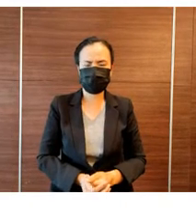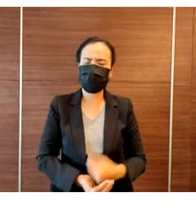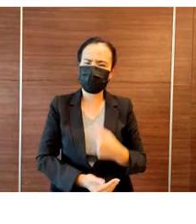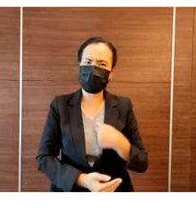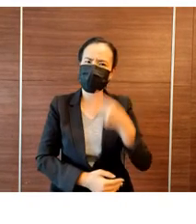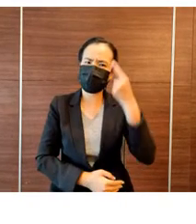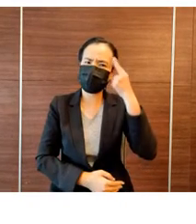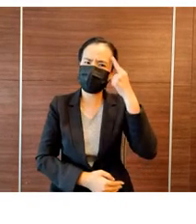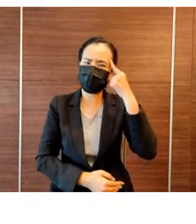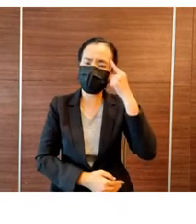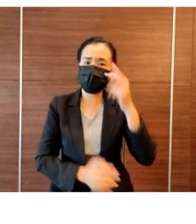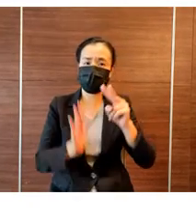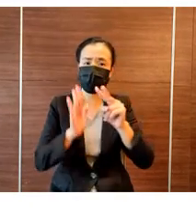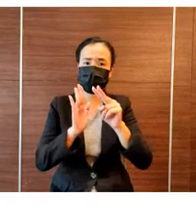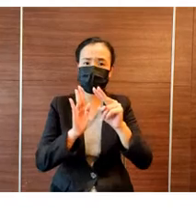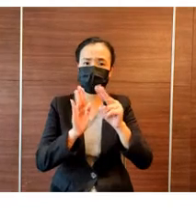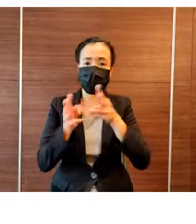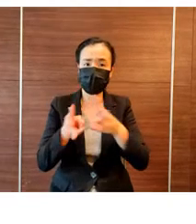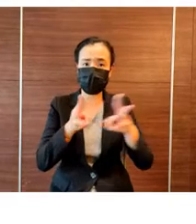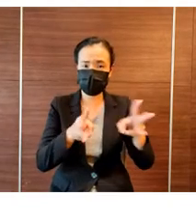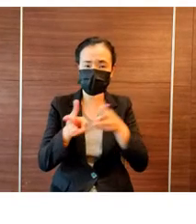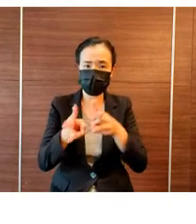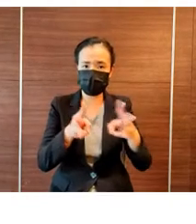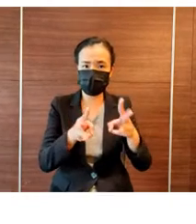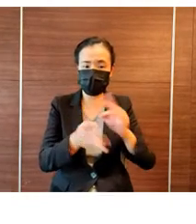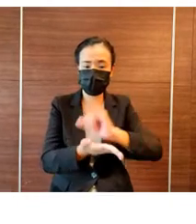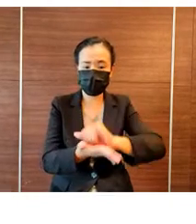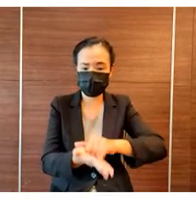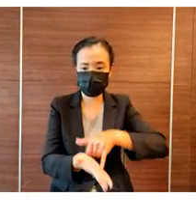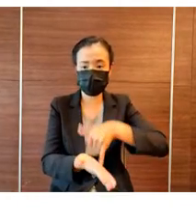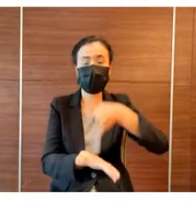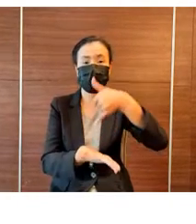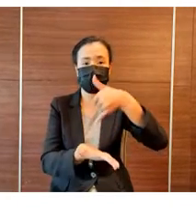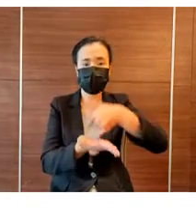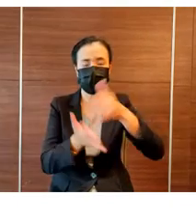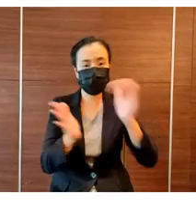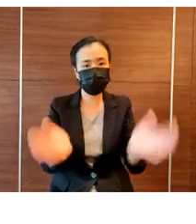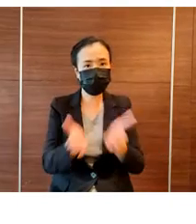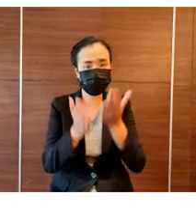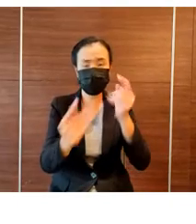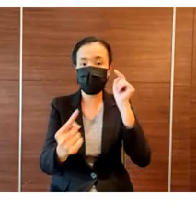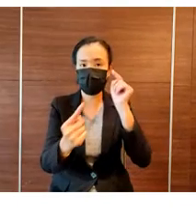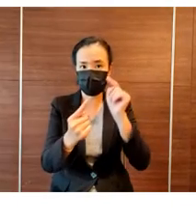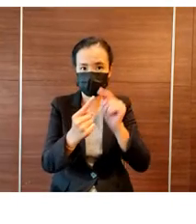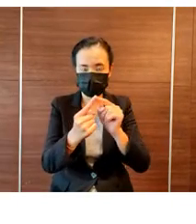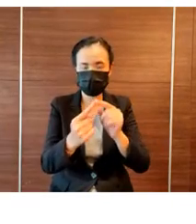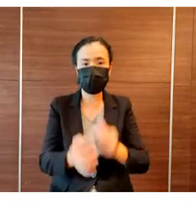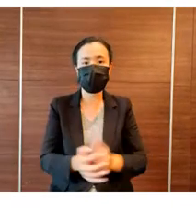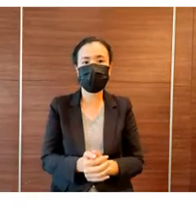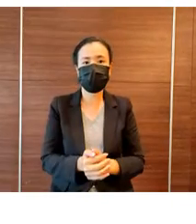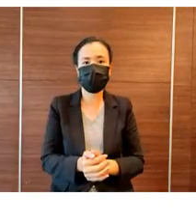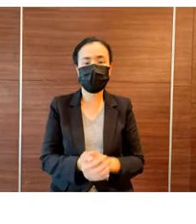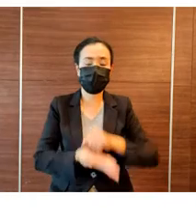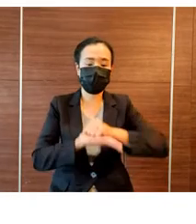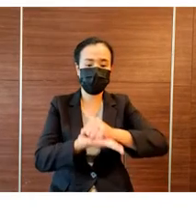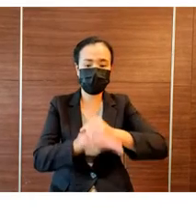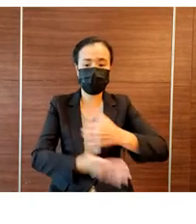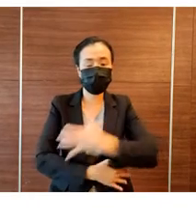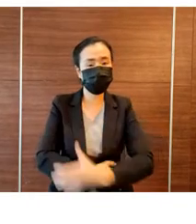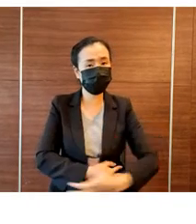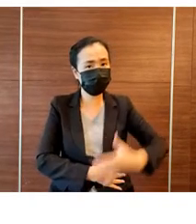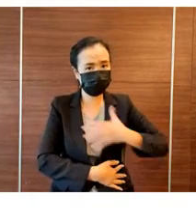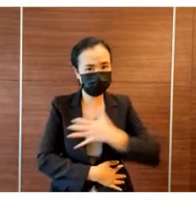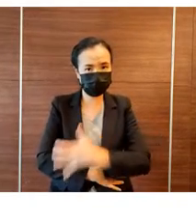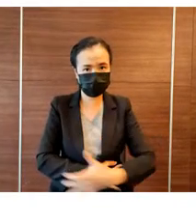เรื่องของนโยบายเรื่องของแนวทางในการบำบัดการส่งเสริมการเข้าถึงการบริการทางด้านสุขภาพเน